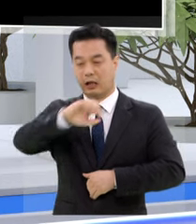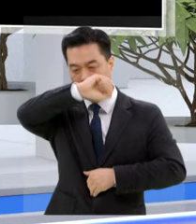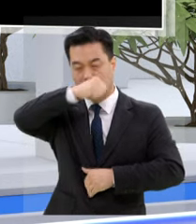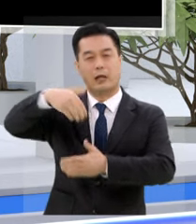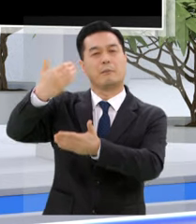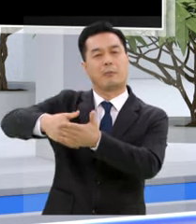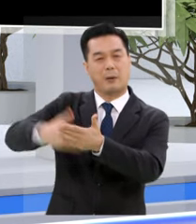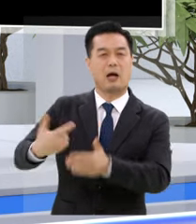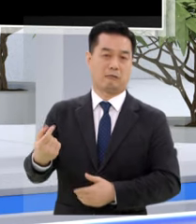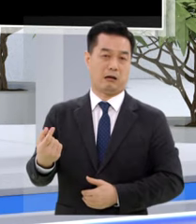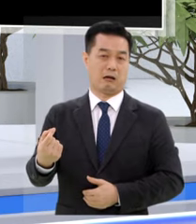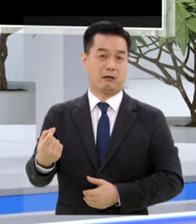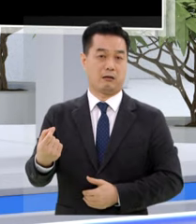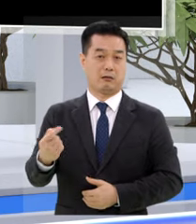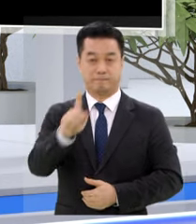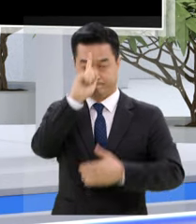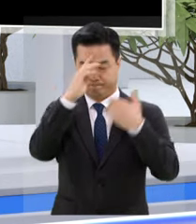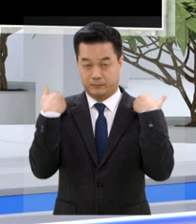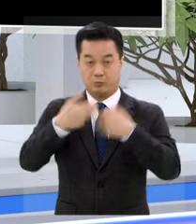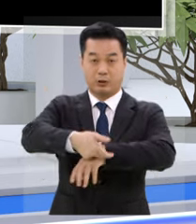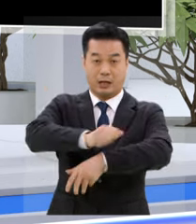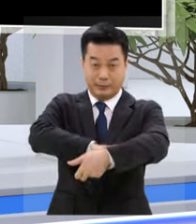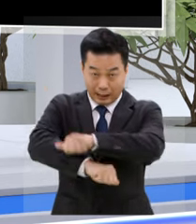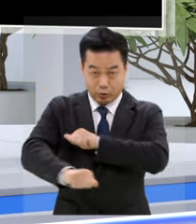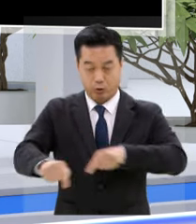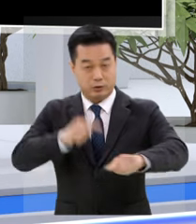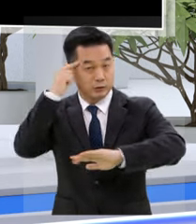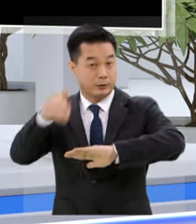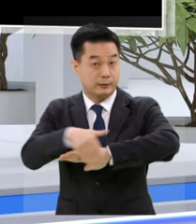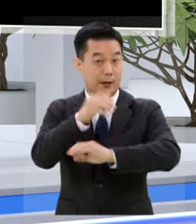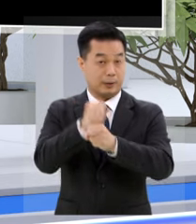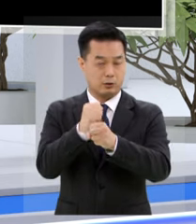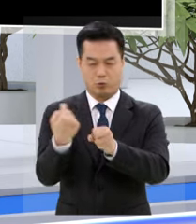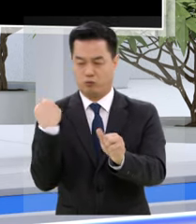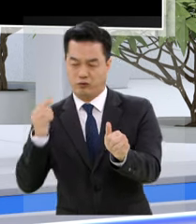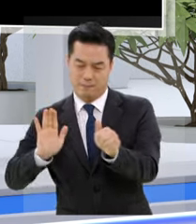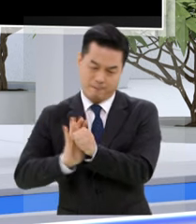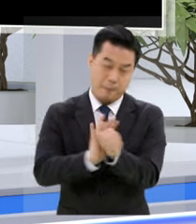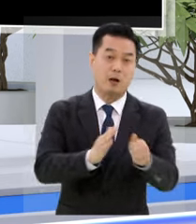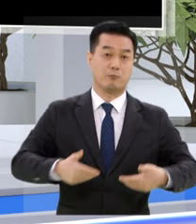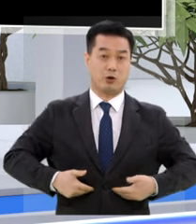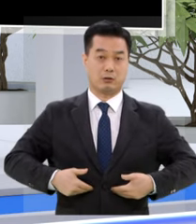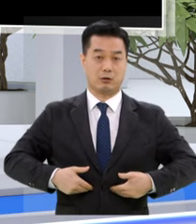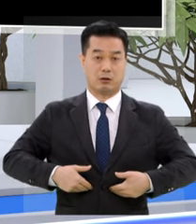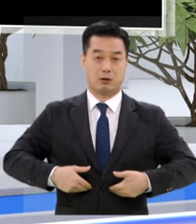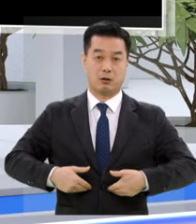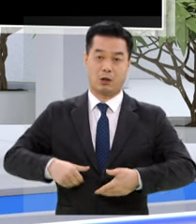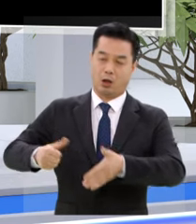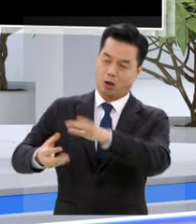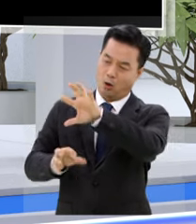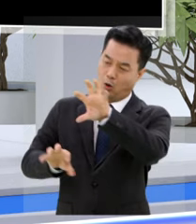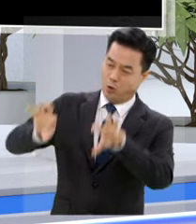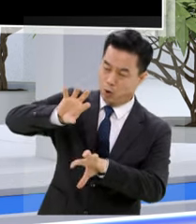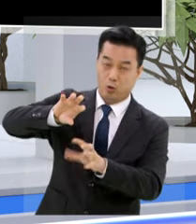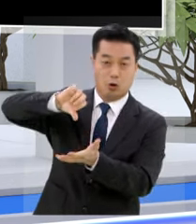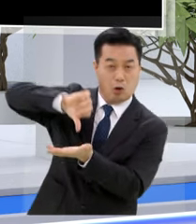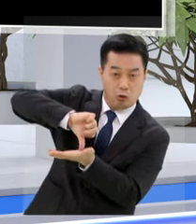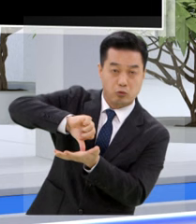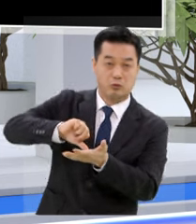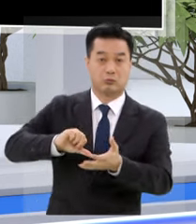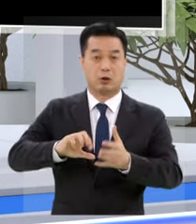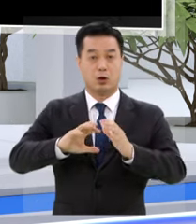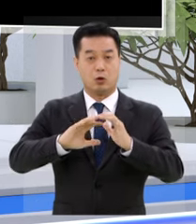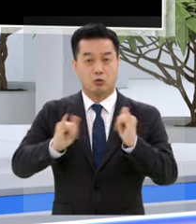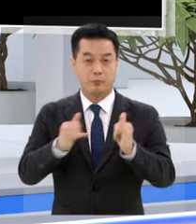있었겠죠 정부가 앞장서 정책을 만들고 뒷받침해야 하는데 거꾸로 기업과 국민이 나서서 하겠다는